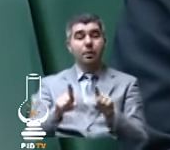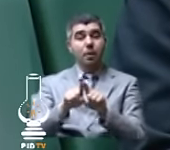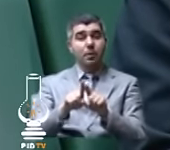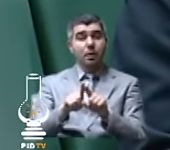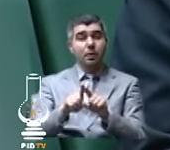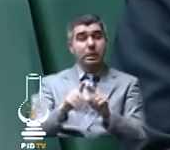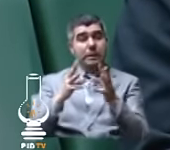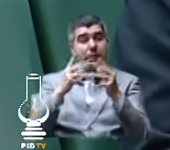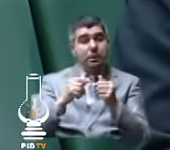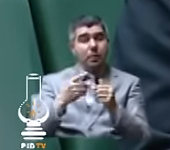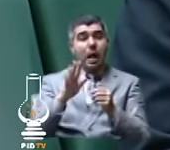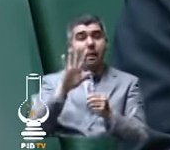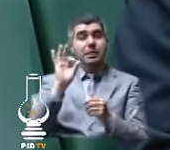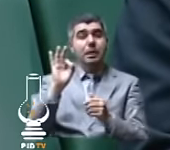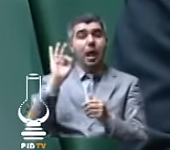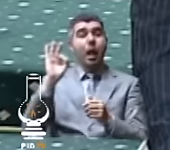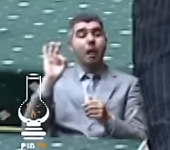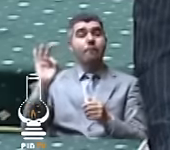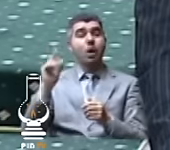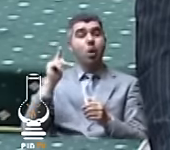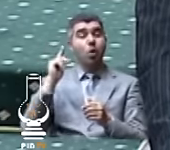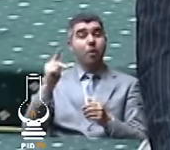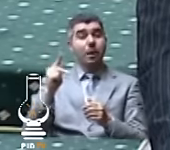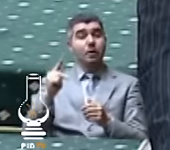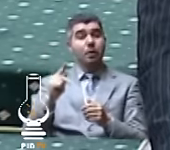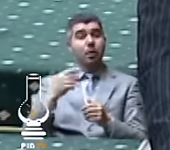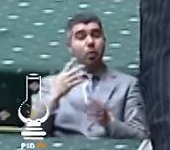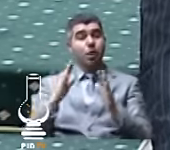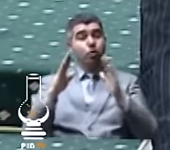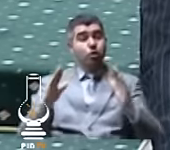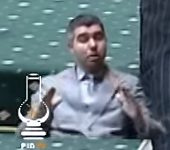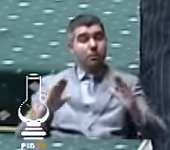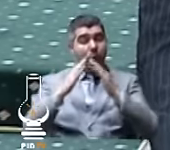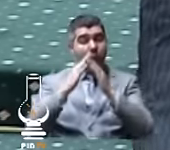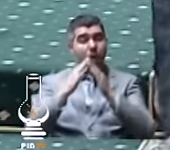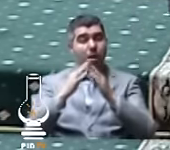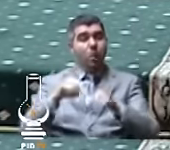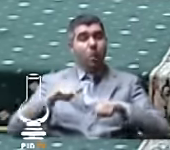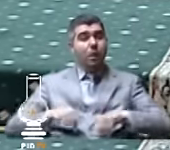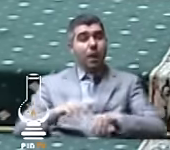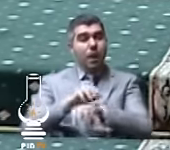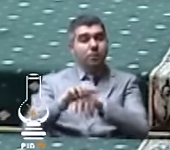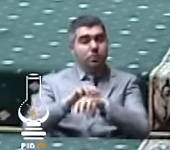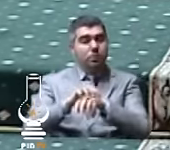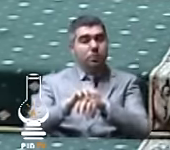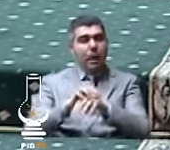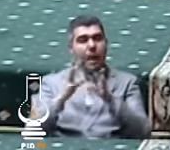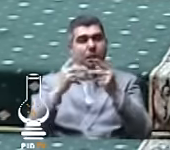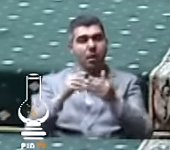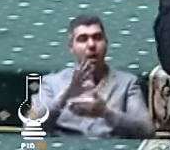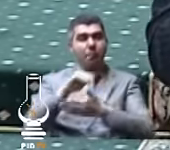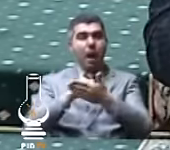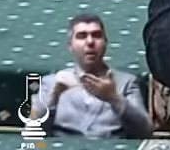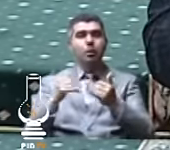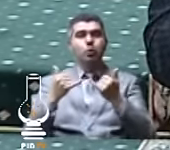وزارة التجهيز 50,000 كيلومتر خصص في العالم القروي ما في المناطق الجبلية، وزارة الداخلية دارت واحد الجرد، اتفقنا جمعنا درنا برنامج اليوم